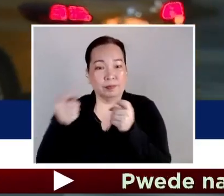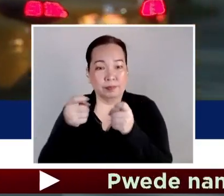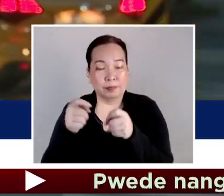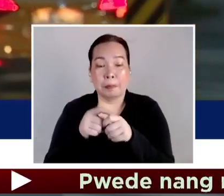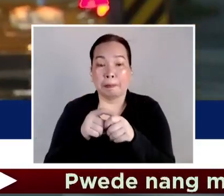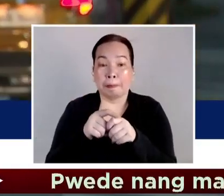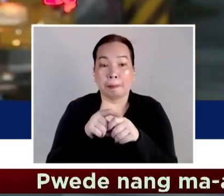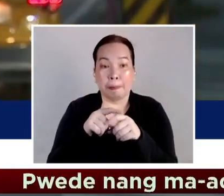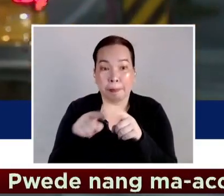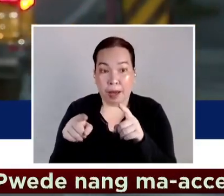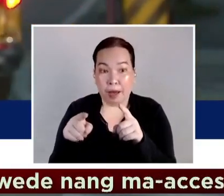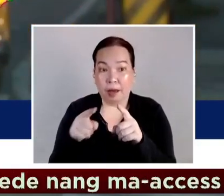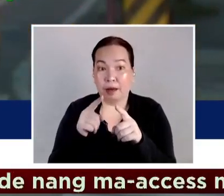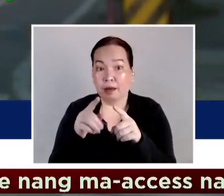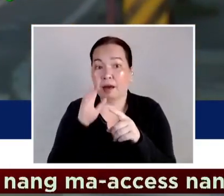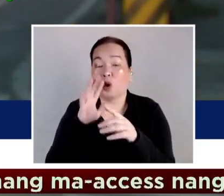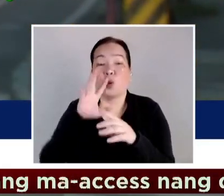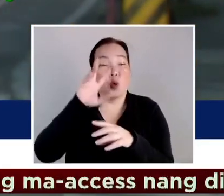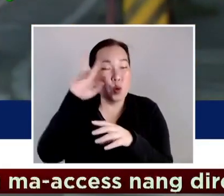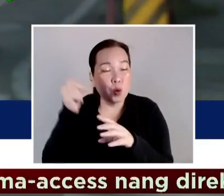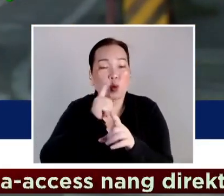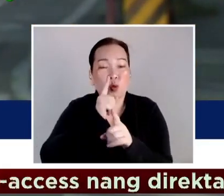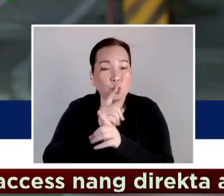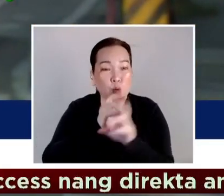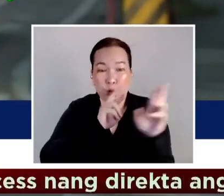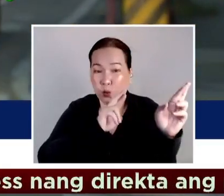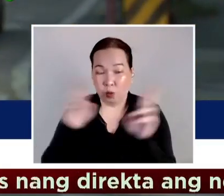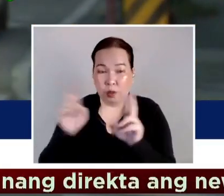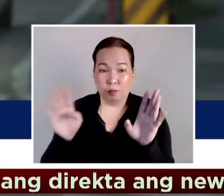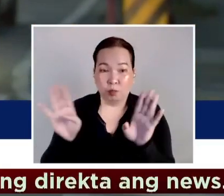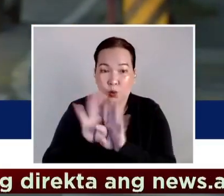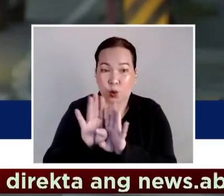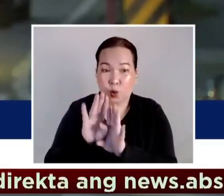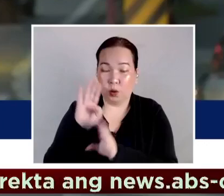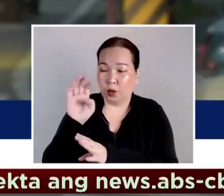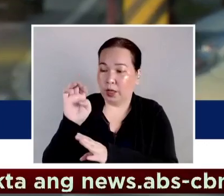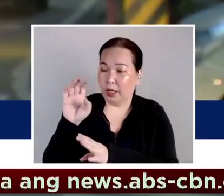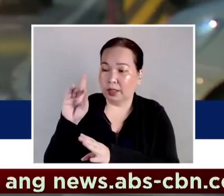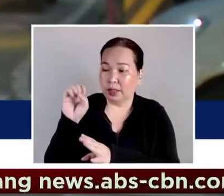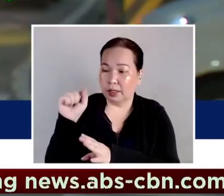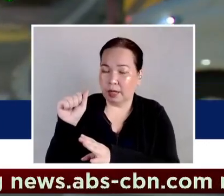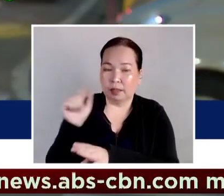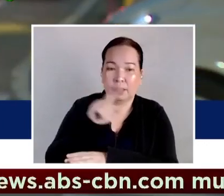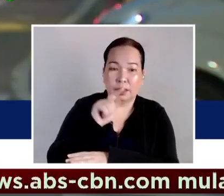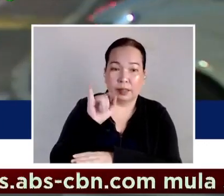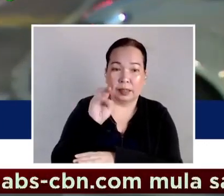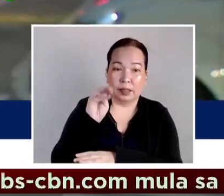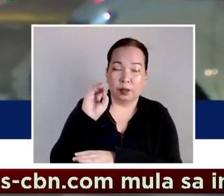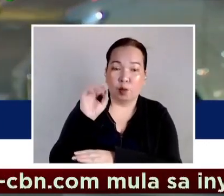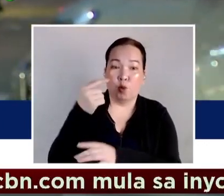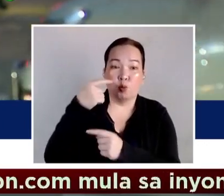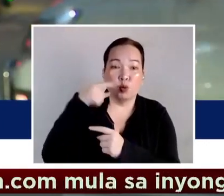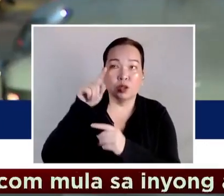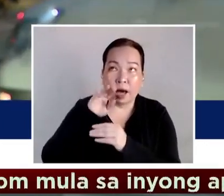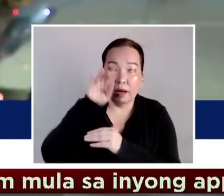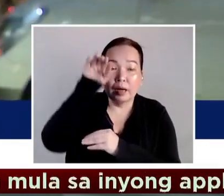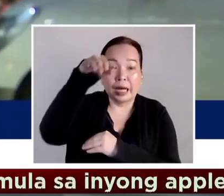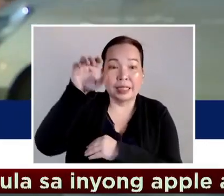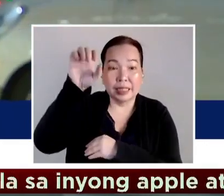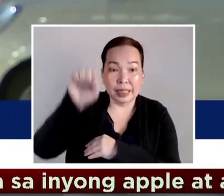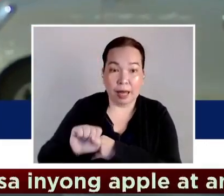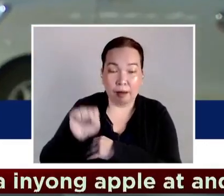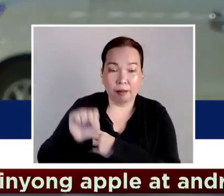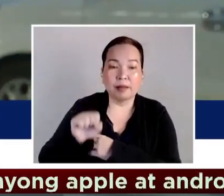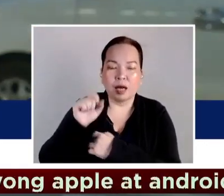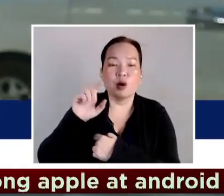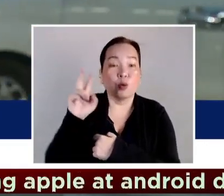ang kabuuan ng pagsasara ng EDSA Timog southbound dito sa flyover ay sa Sabado. At meron ng mga traffic